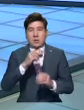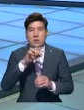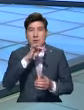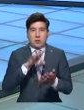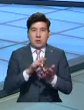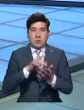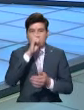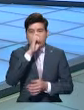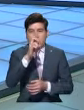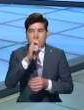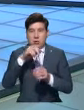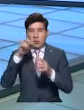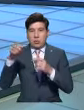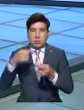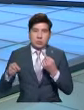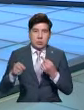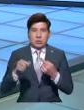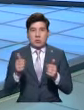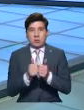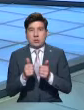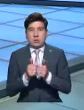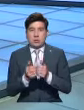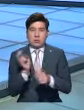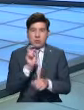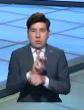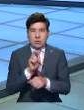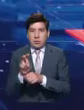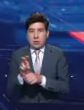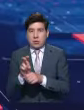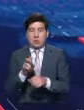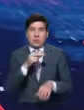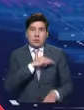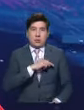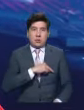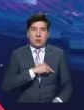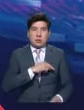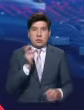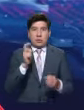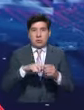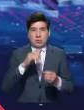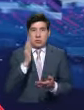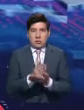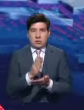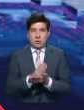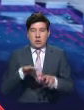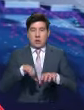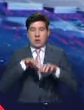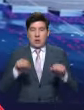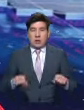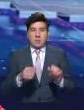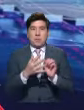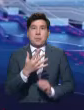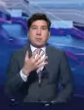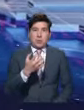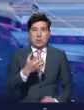етеді. Заңға сәйкес оларды 4 түрлі санат бойынша жұмысқа тартуға рұқсат. Бірінші санатқа, яғни басшылық қызметке 565